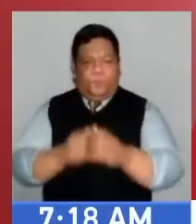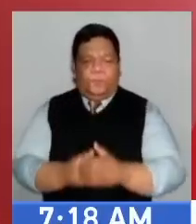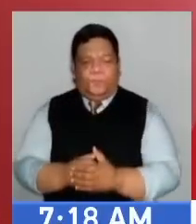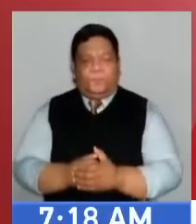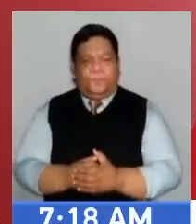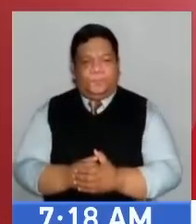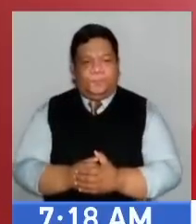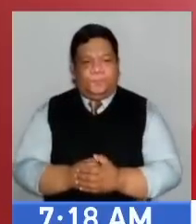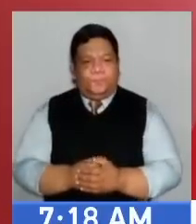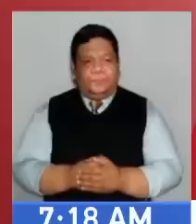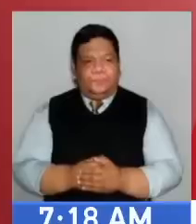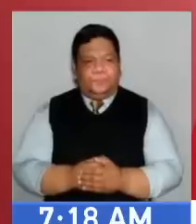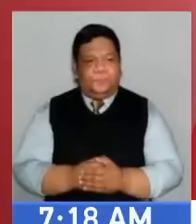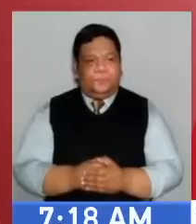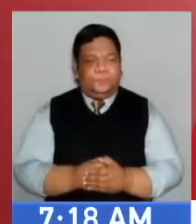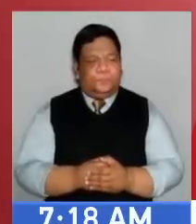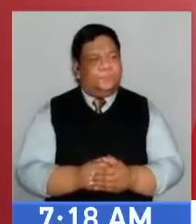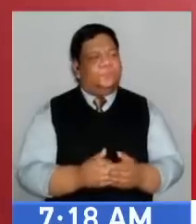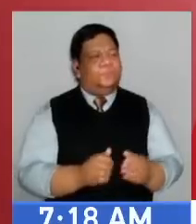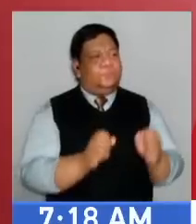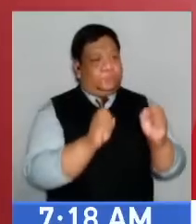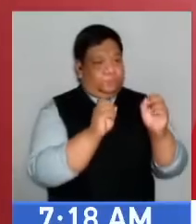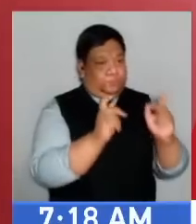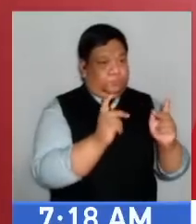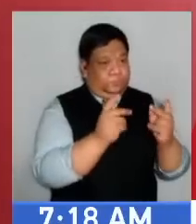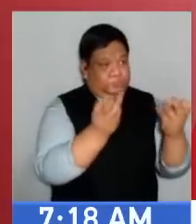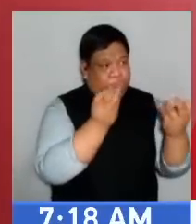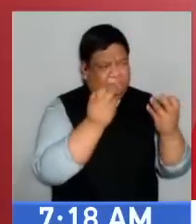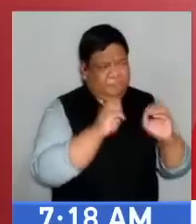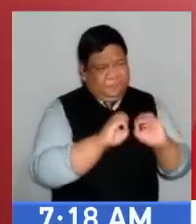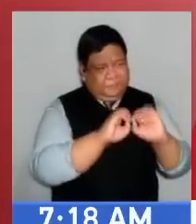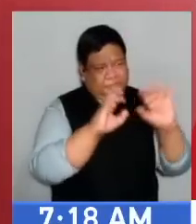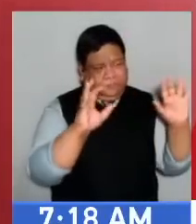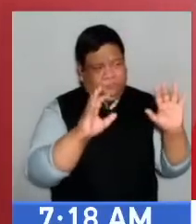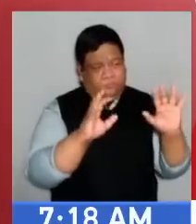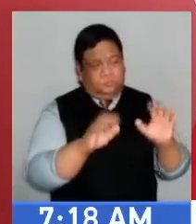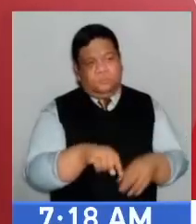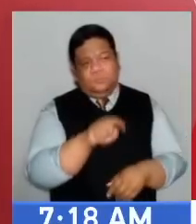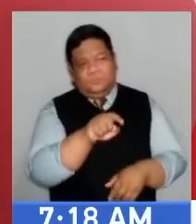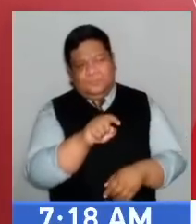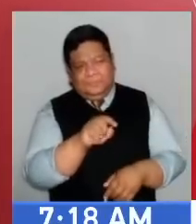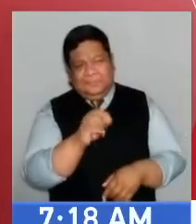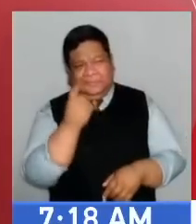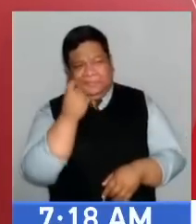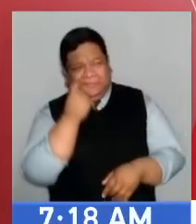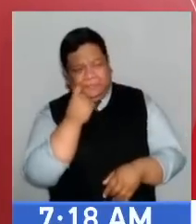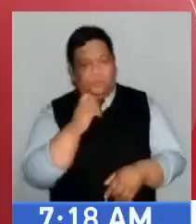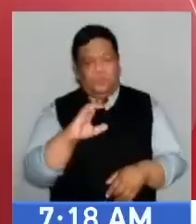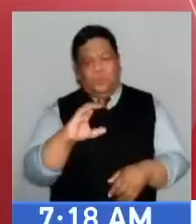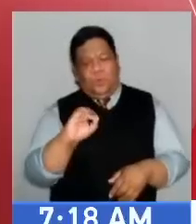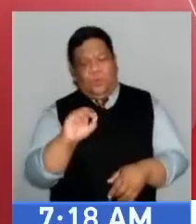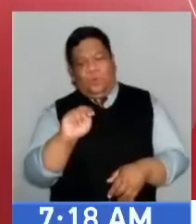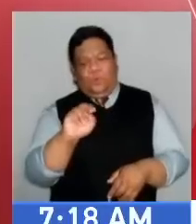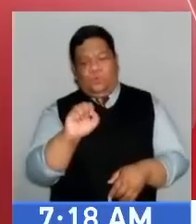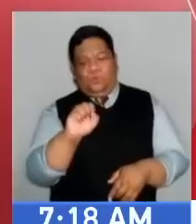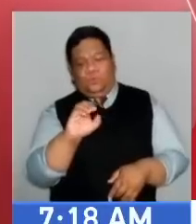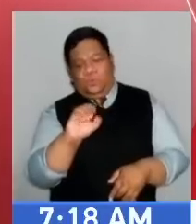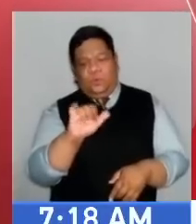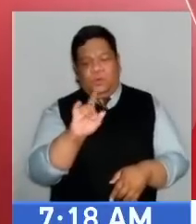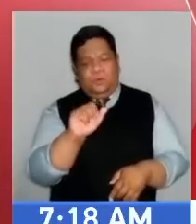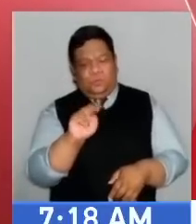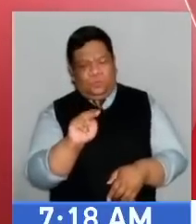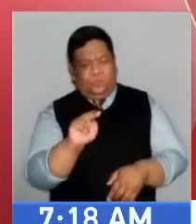Okay. Pakilinaw lamang po, ano ang kahalagahan itong tinatawag ninyong consolidation? Bakit kailangan nilang sumali sa isang kooperatiba o